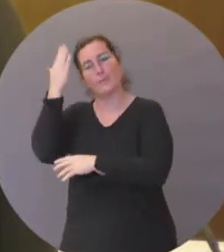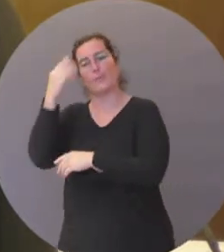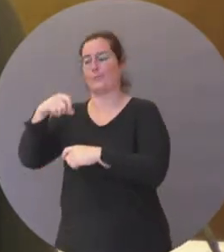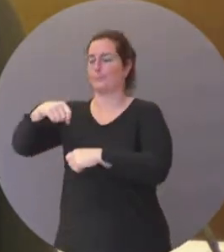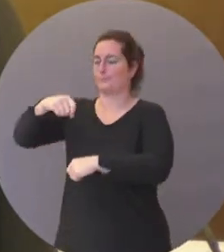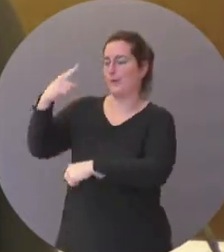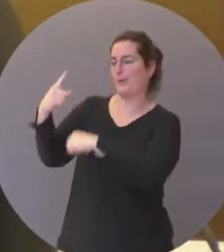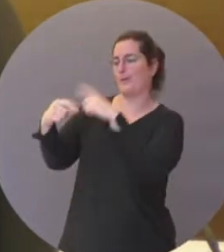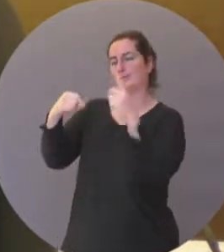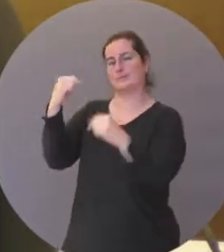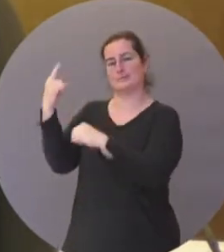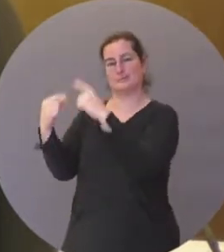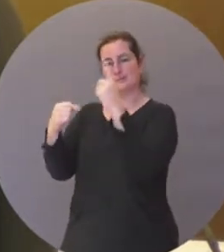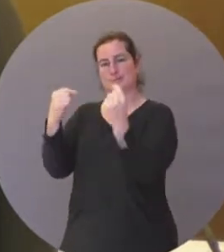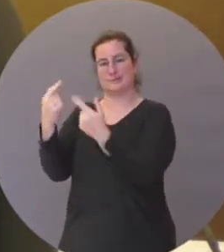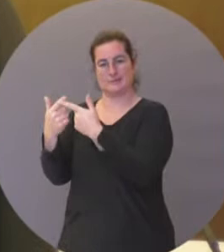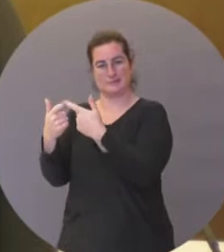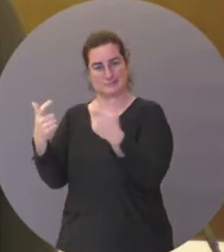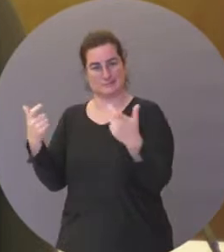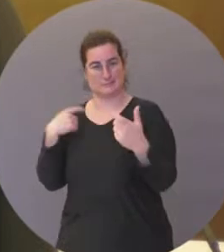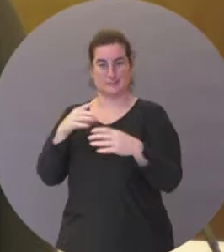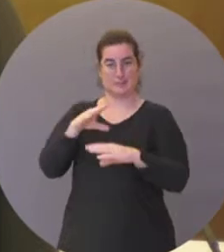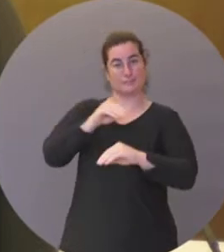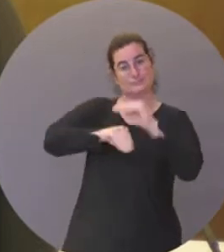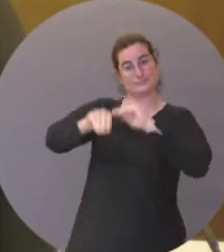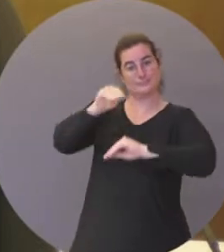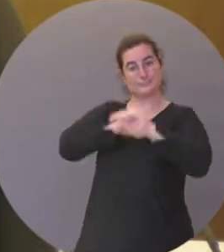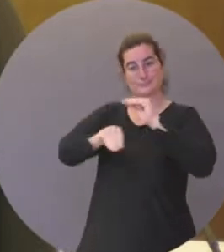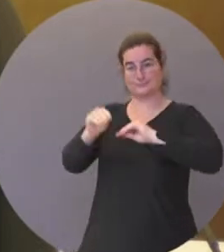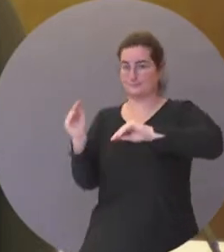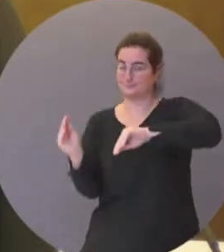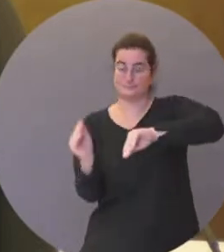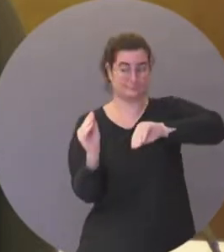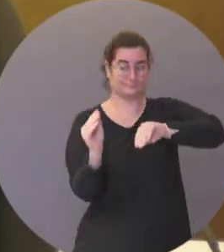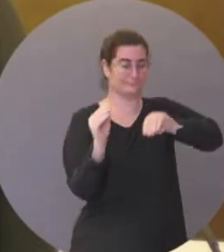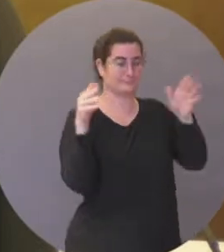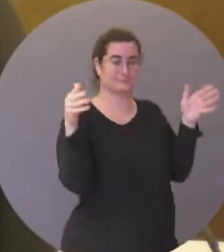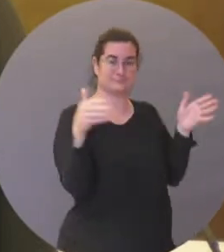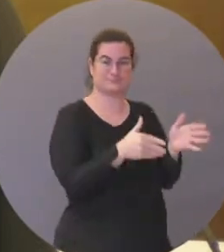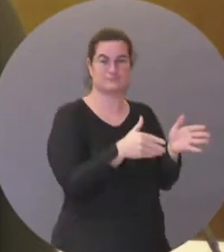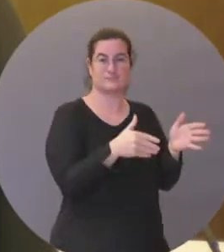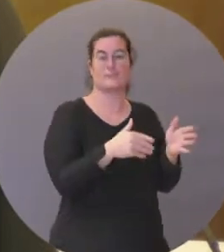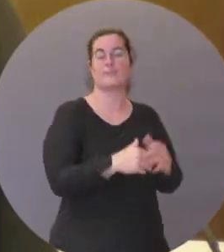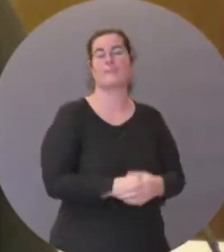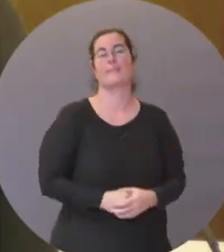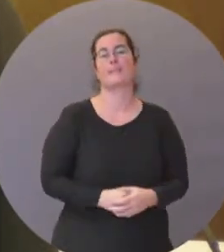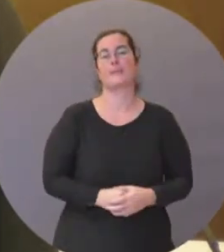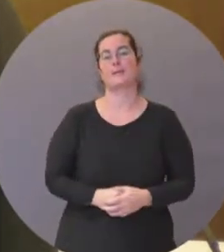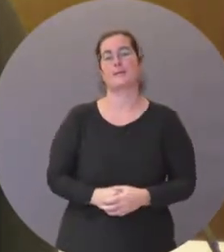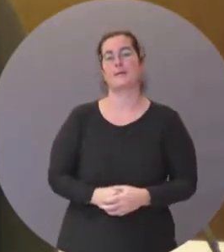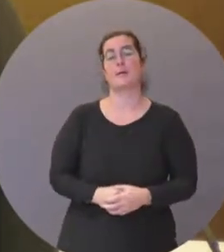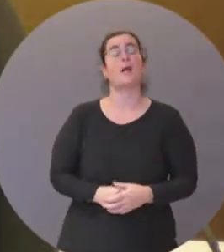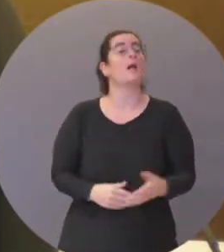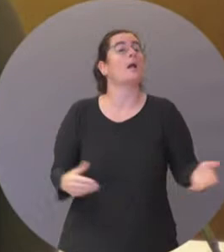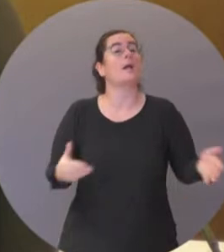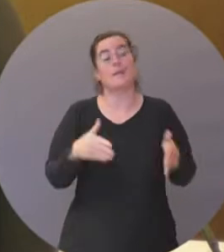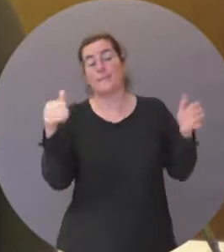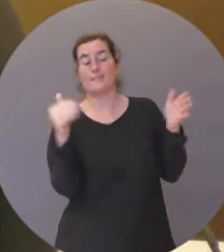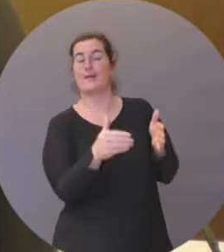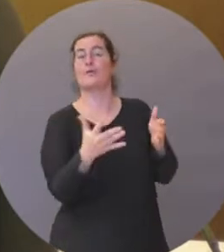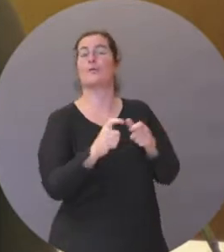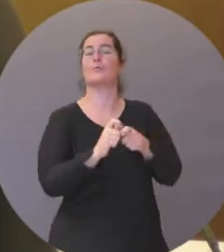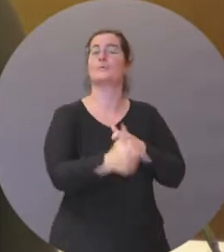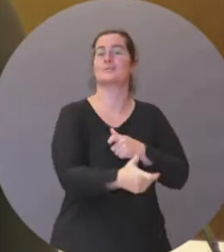des espèces animales mais aussi qui donc a pollué et qui